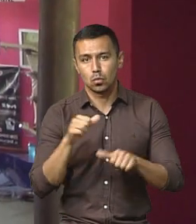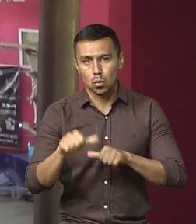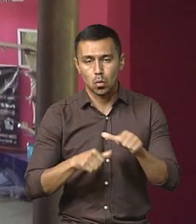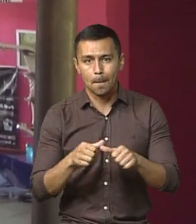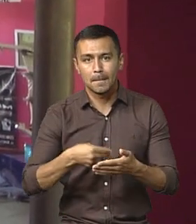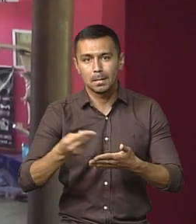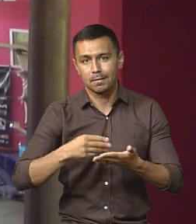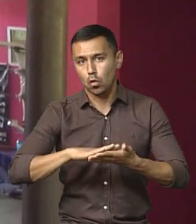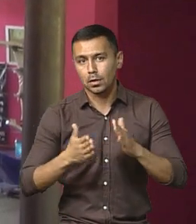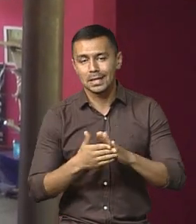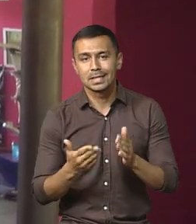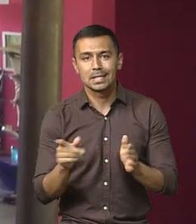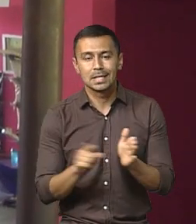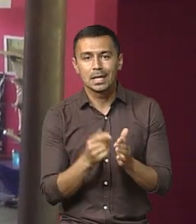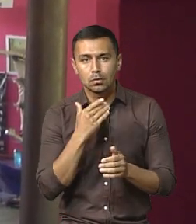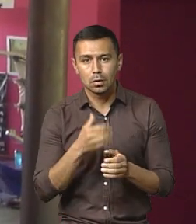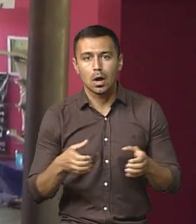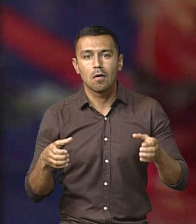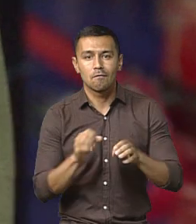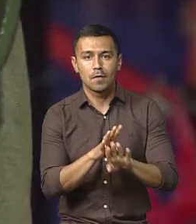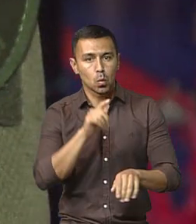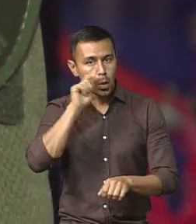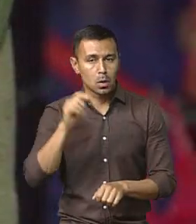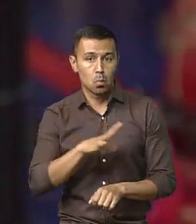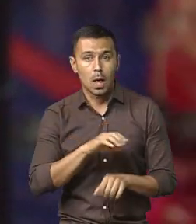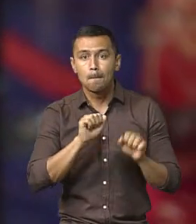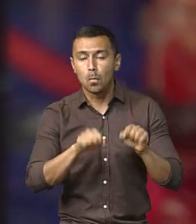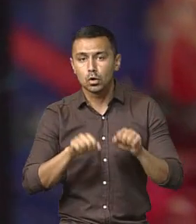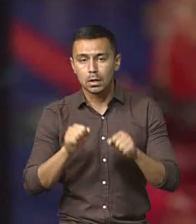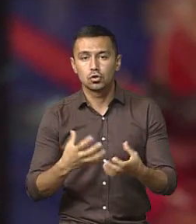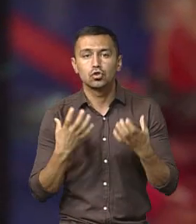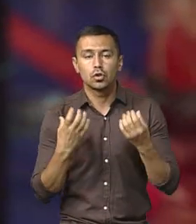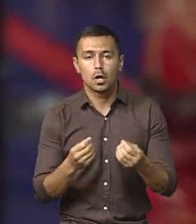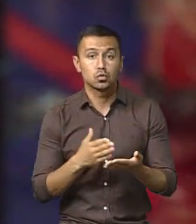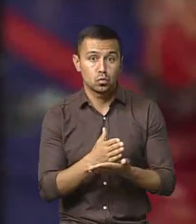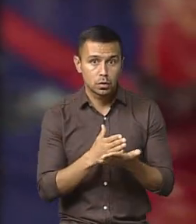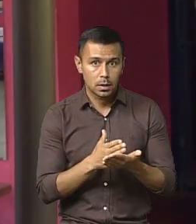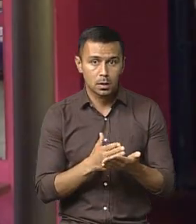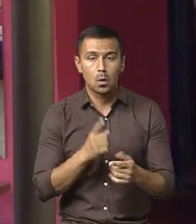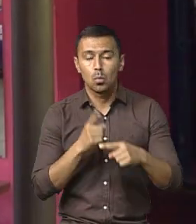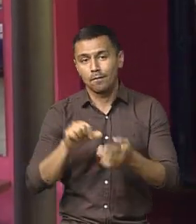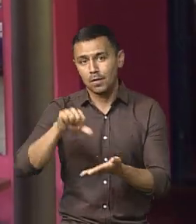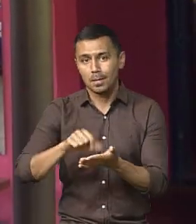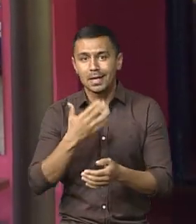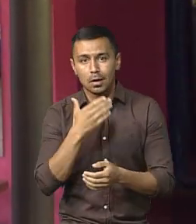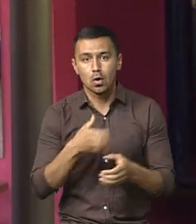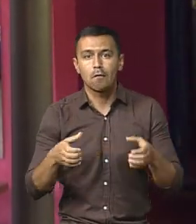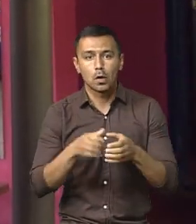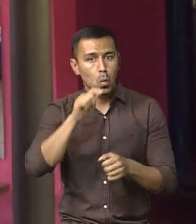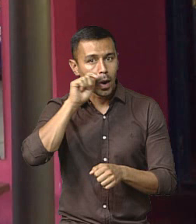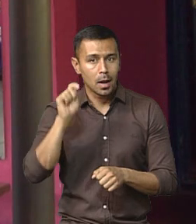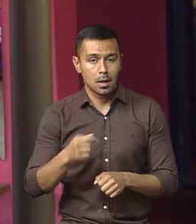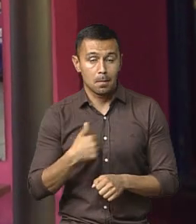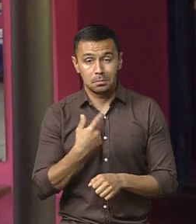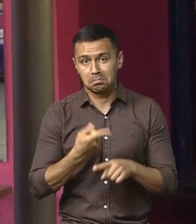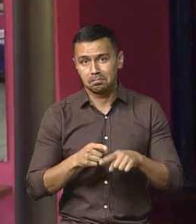року підписав контракт з Національною гвардією України. Була можливість ще служити і виступати за Національну гвардію України. І